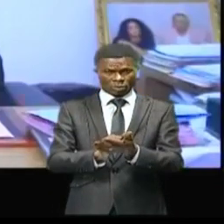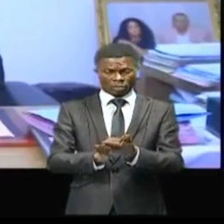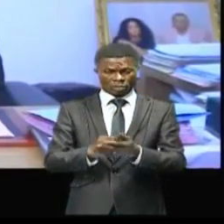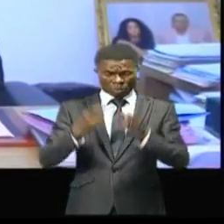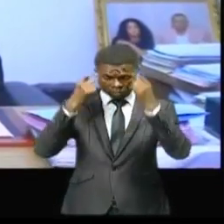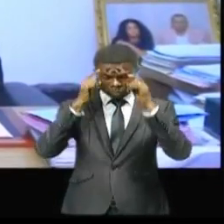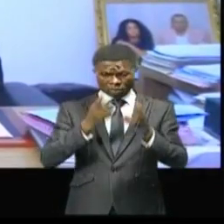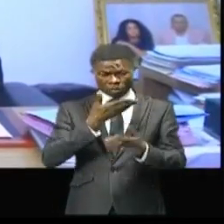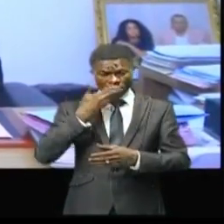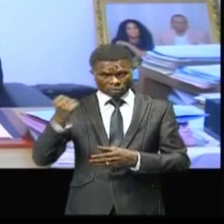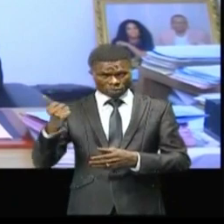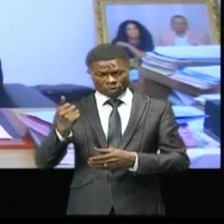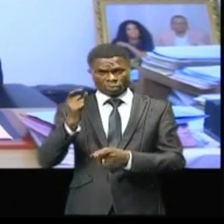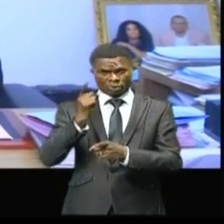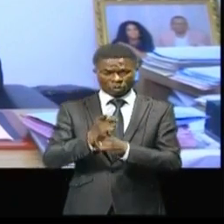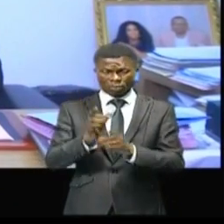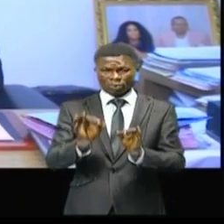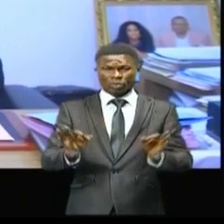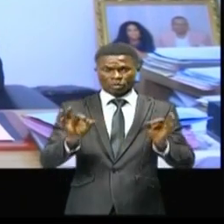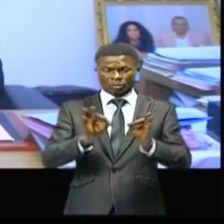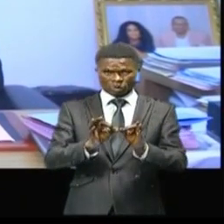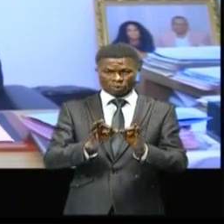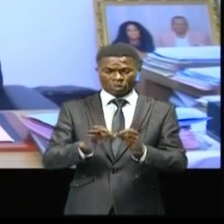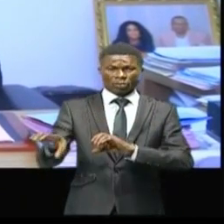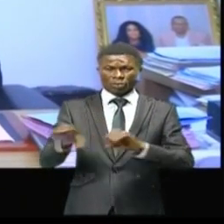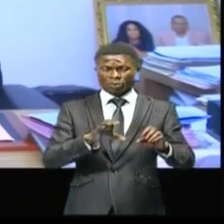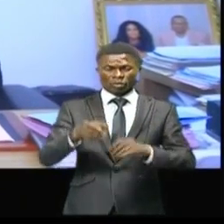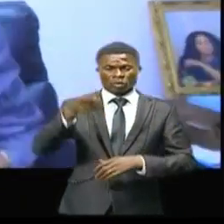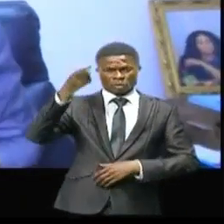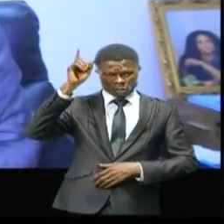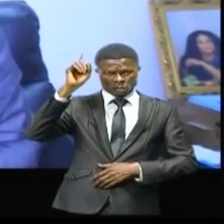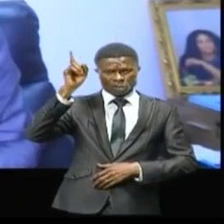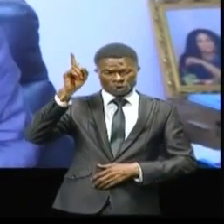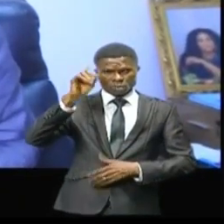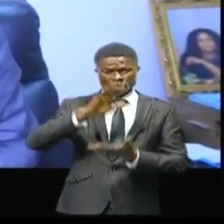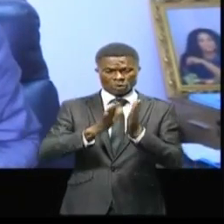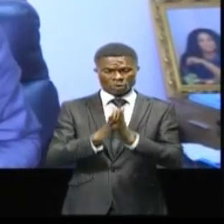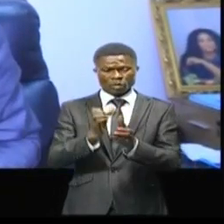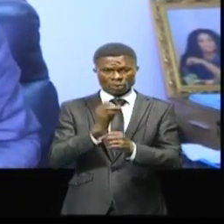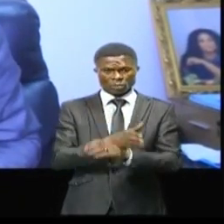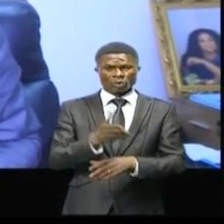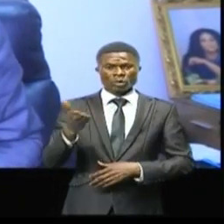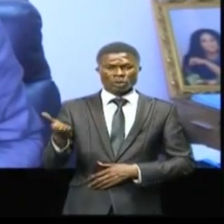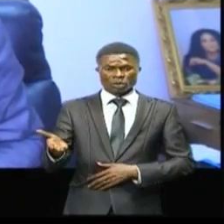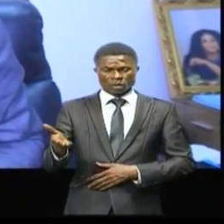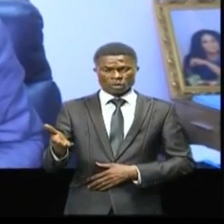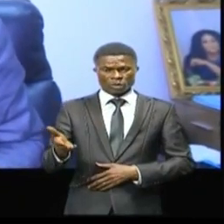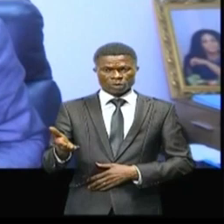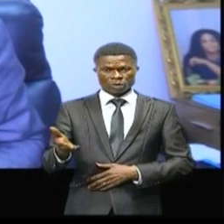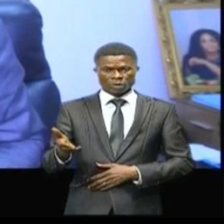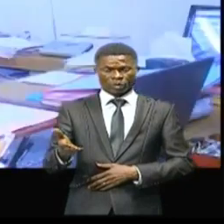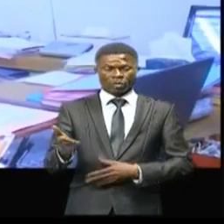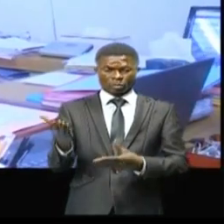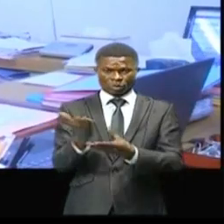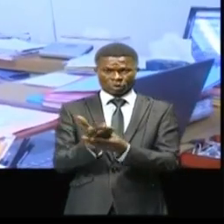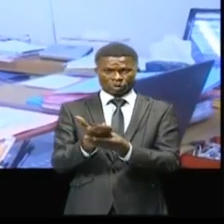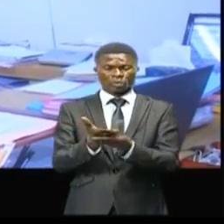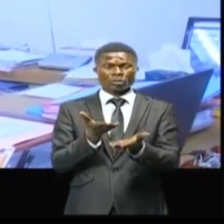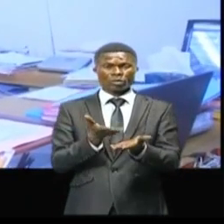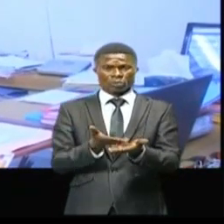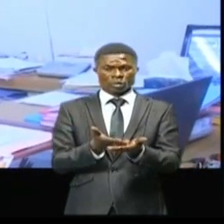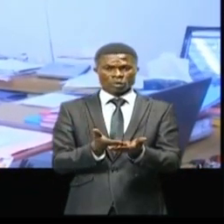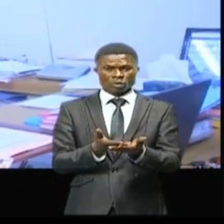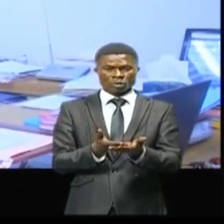des mesures pratiques nécessaires pour concrétiser les actions prioritaires proposées cette fête des routes